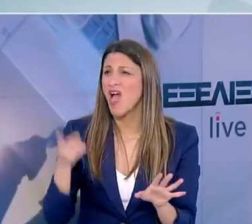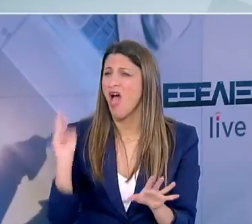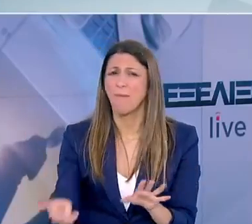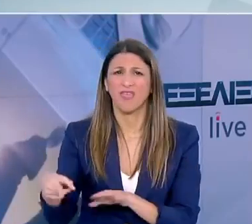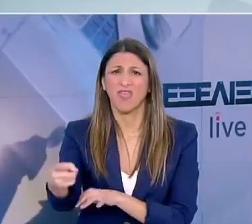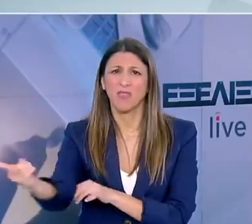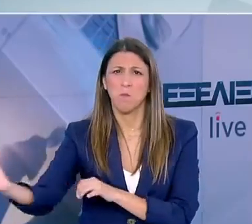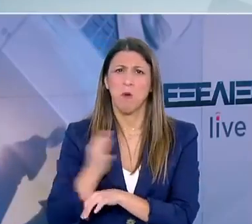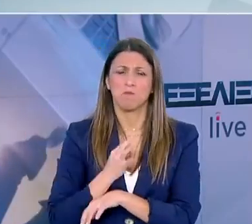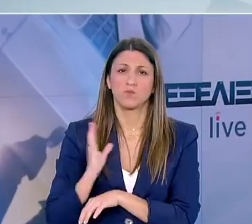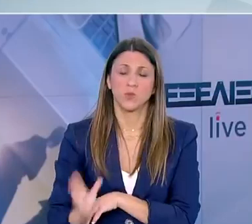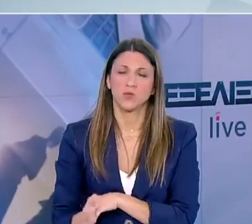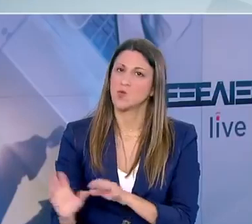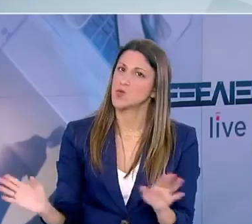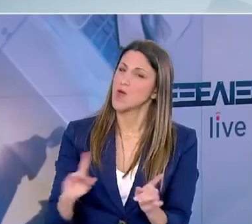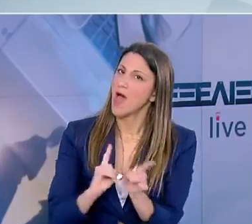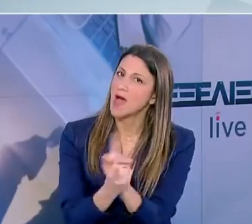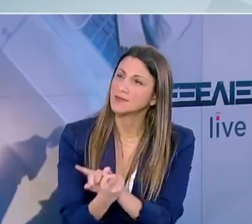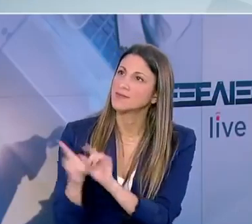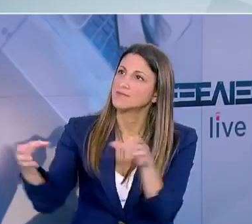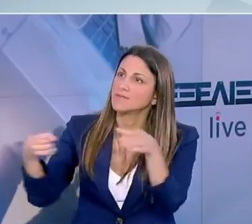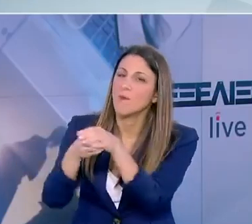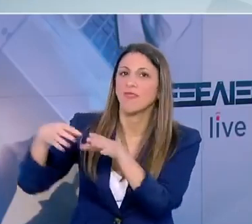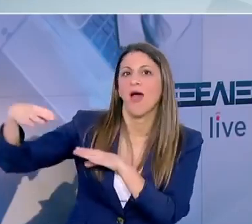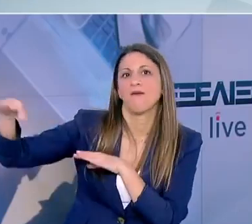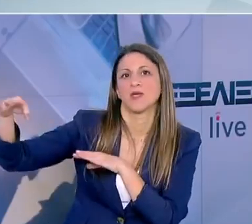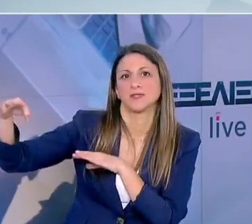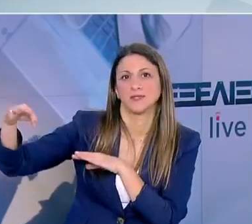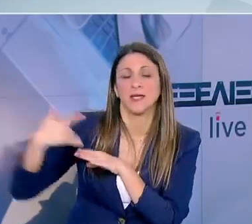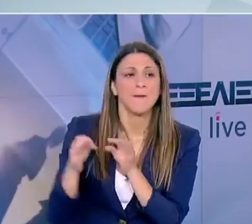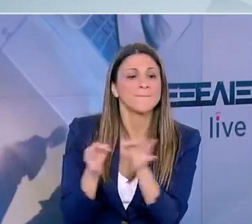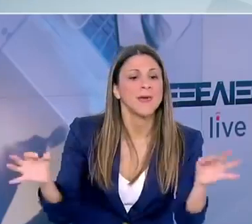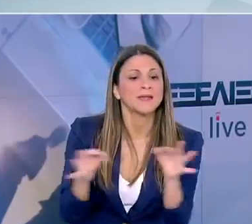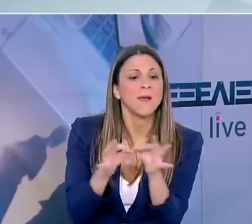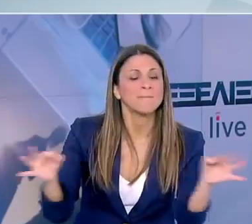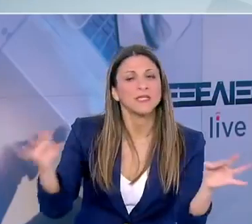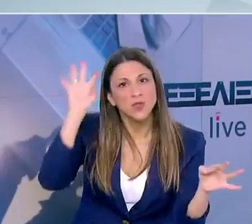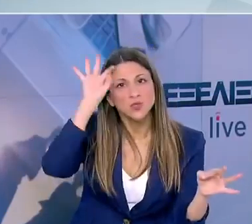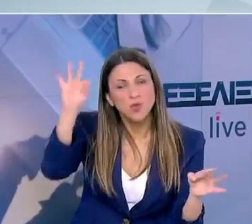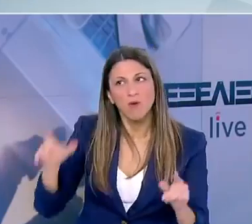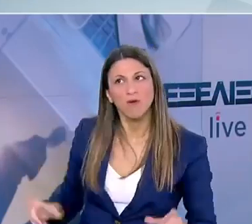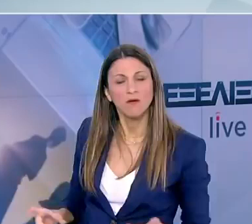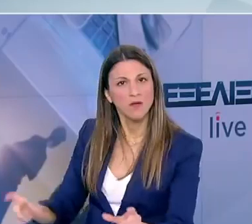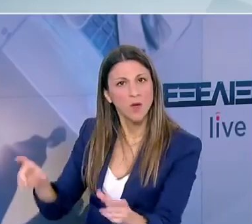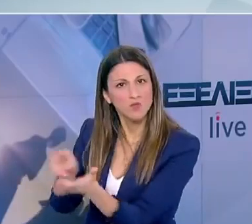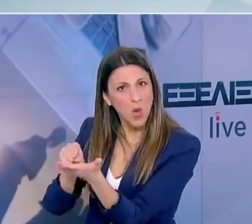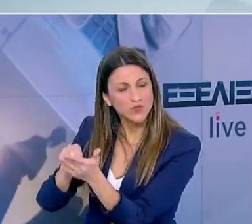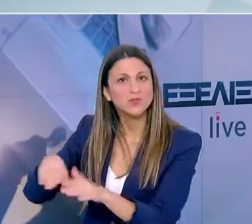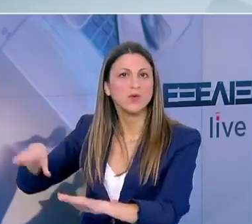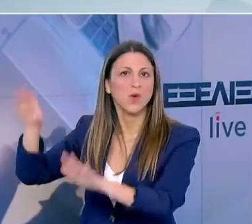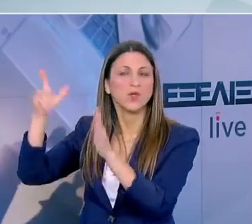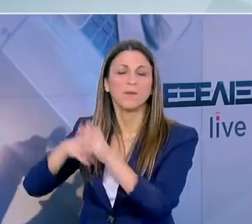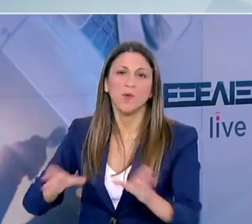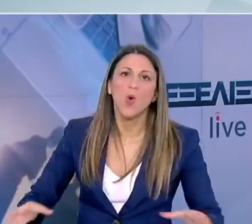απειλή, είναι ευάλωτη ομάδα. Τα επιλεκτικά μέτρα δεν αφορούν αυτούς, αφορούν τη διασπορά του ιού όταν εφαρμόζονται. Όλοι